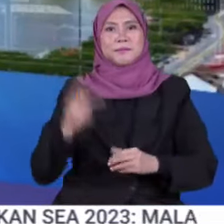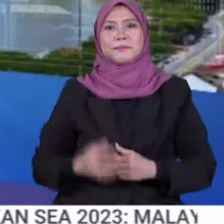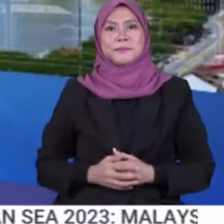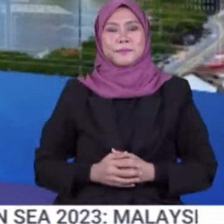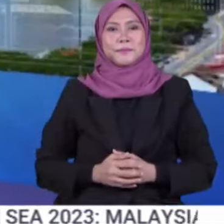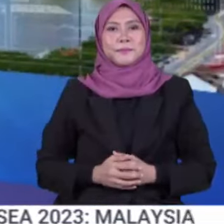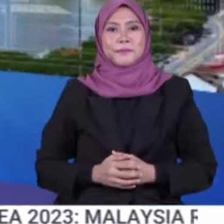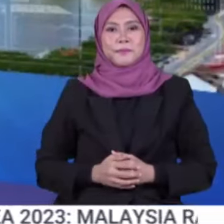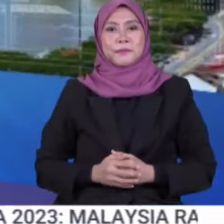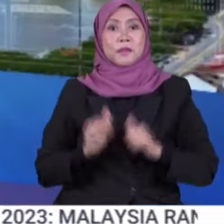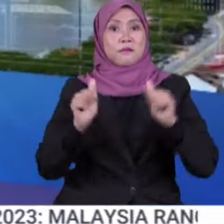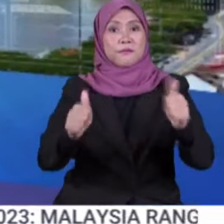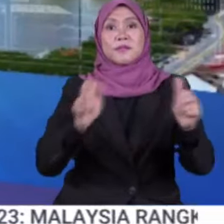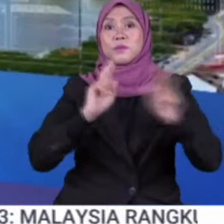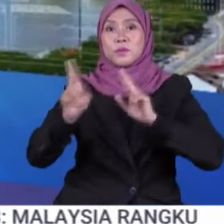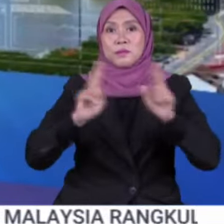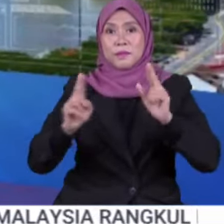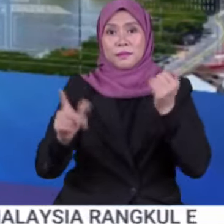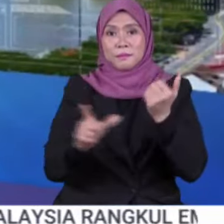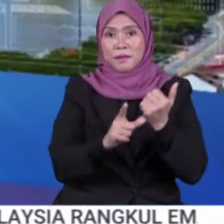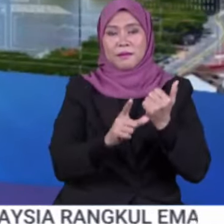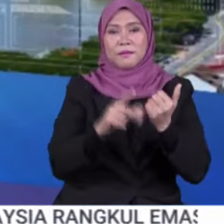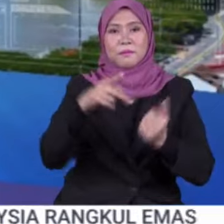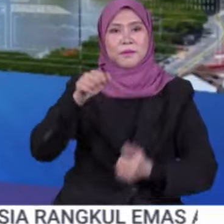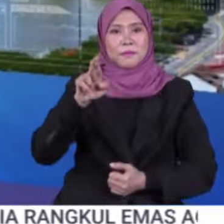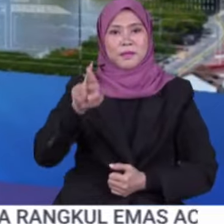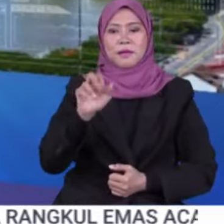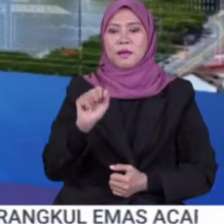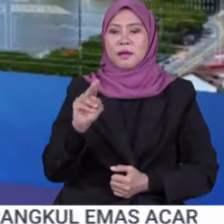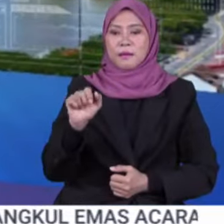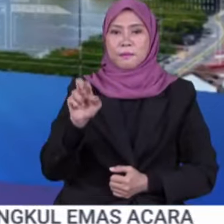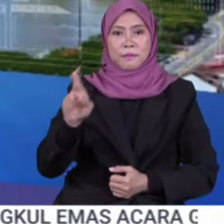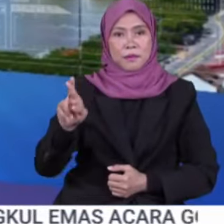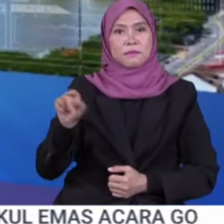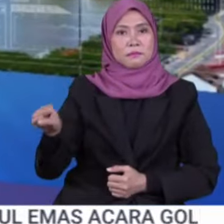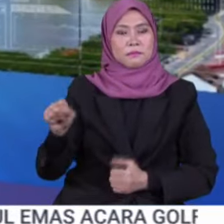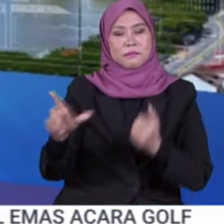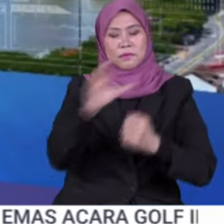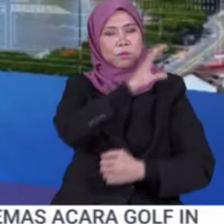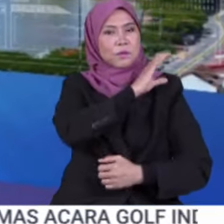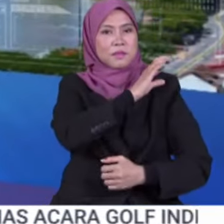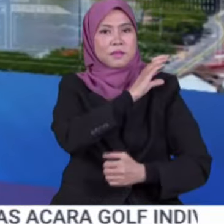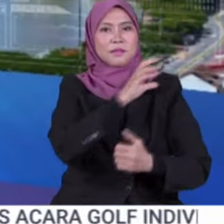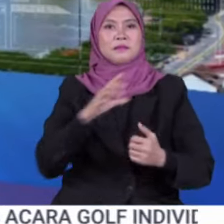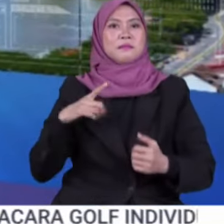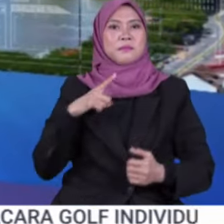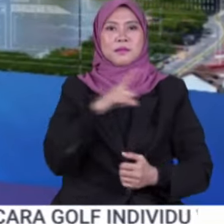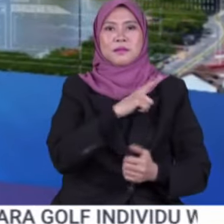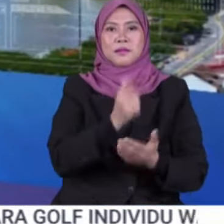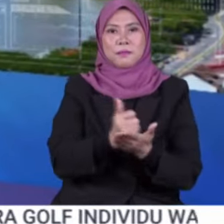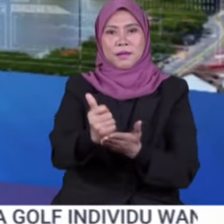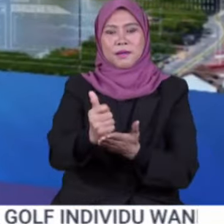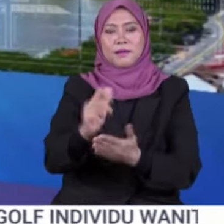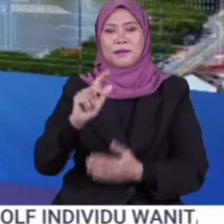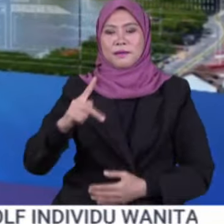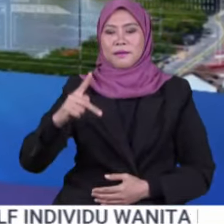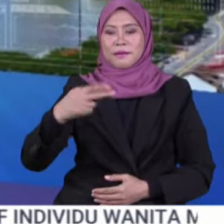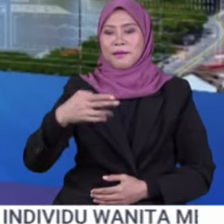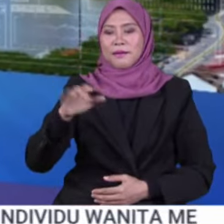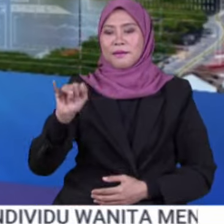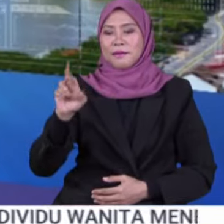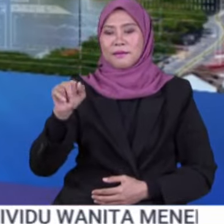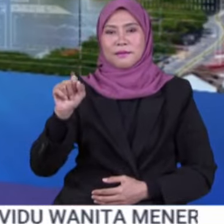Baik, sementara itu terdahulu dalam ucapan Timbalan Premier Dato' Ammar Awan Tengah Ali Hassan yang juga pengerusi Lembaga Pemegang Amanah Hairat Yayasan Budaya